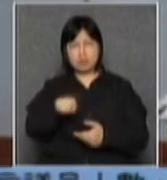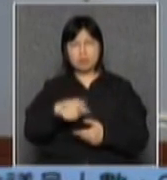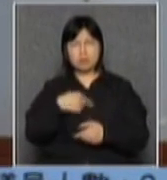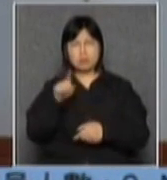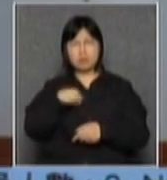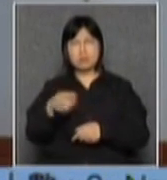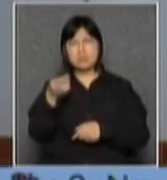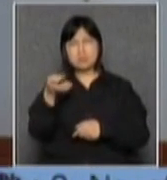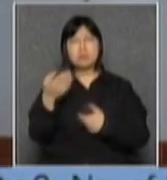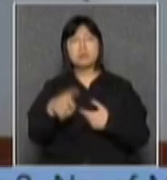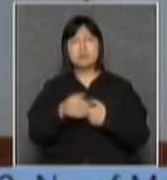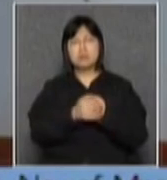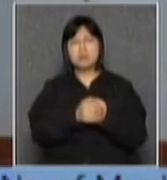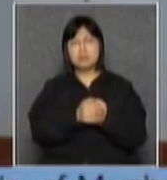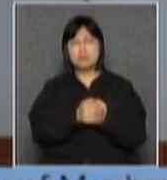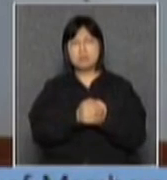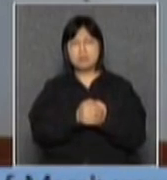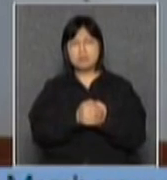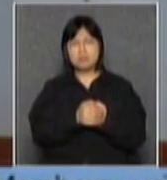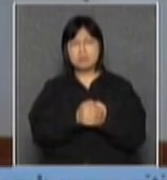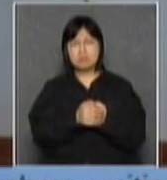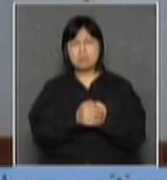解啫。好啦，咁所以其實